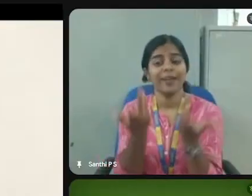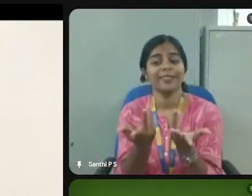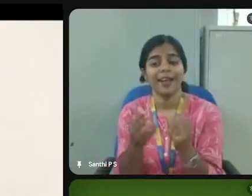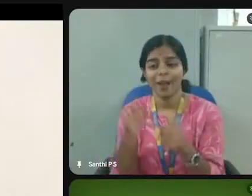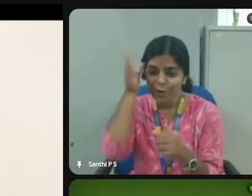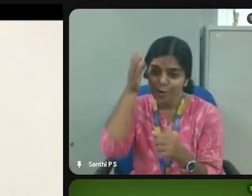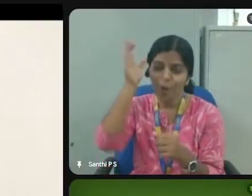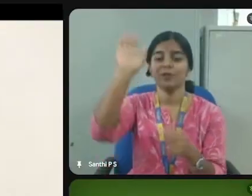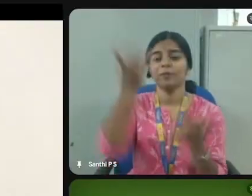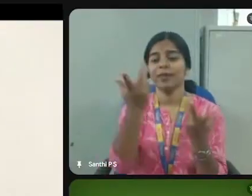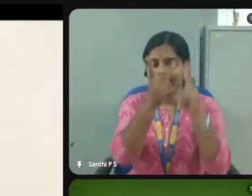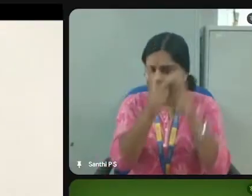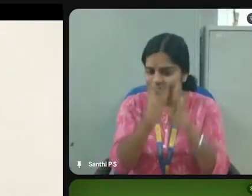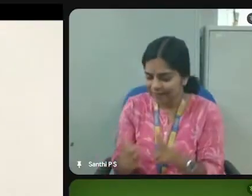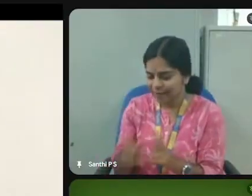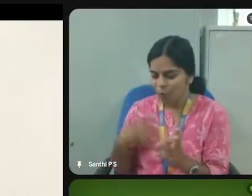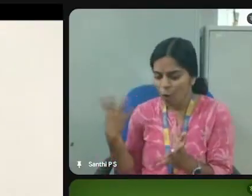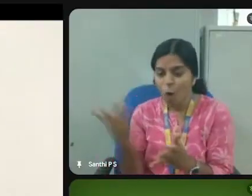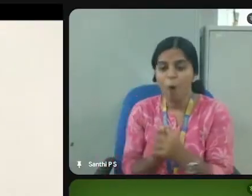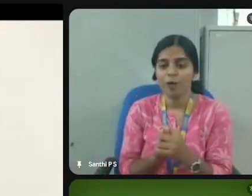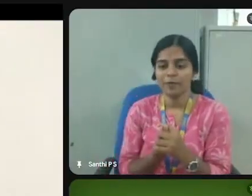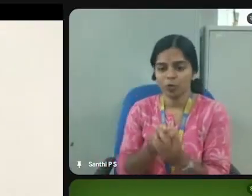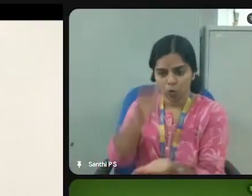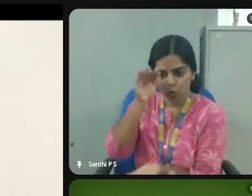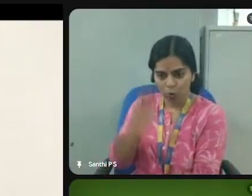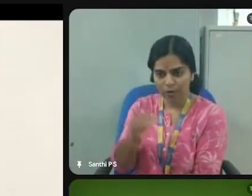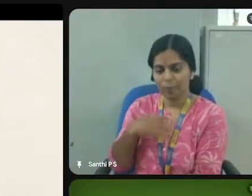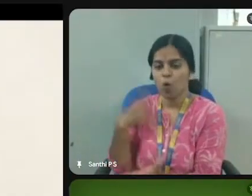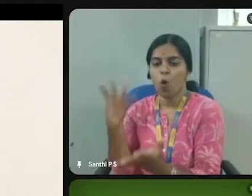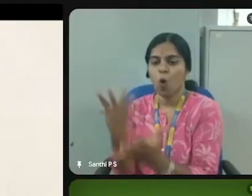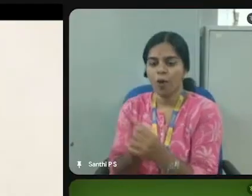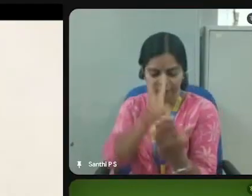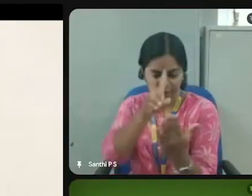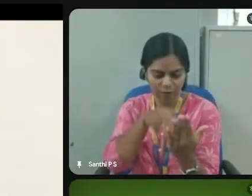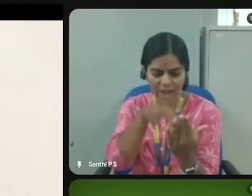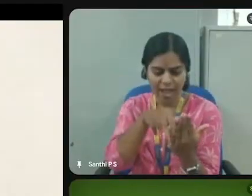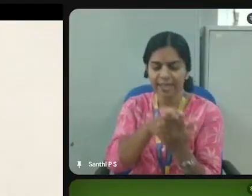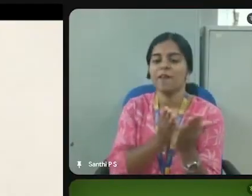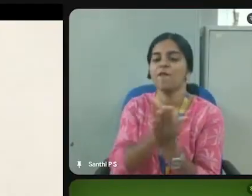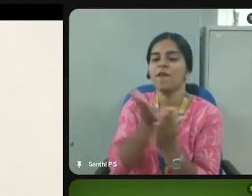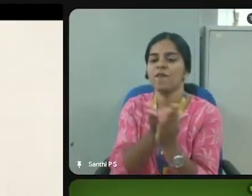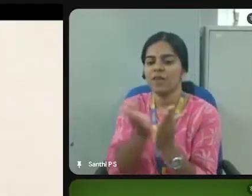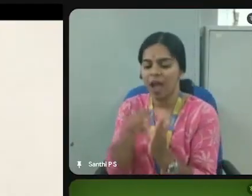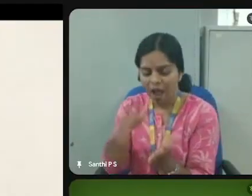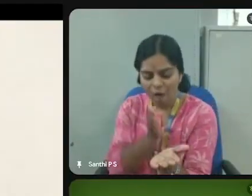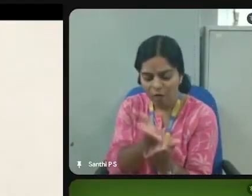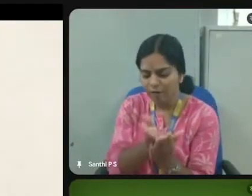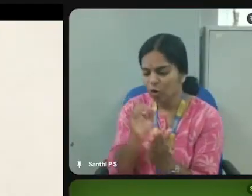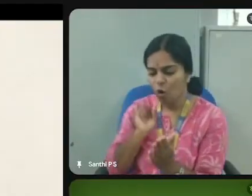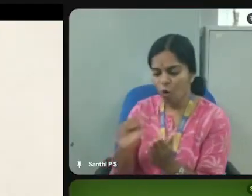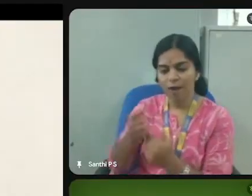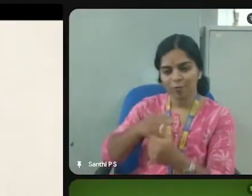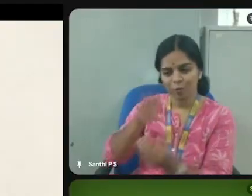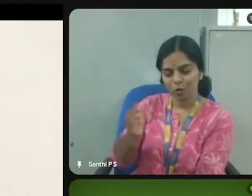എന്നുള്ള കാര്യങ്ങളെല്ലാം കുട്ടിക്ക് ഡയറക്റ്റ് അക്ഷരങ്ങൾ പഠിപ്പിക്കുന്നതിന് മുന്നേ തന്നെ നമുക്ക് അത് ആ ഒരു രീതിയിലൂടെ കുട്ടിയുടെ ലാംഗ്വേജ്